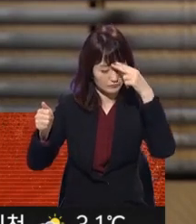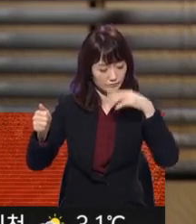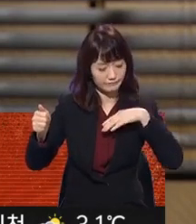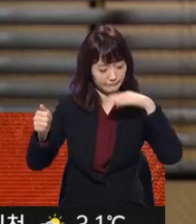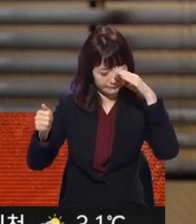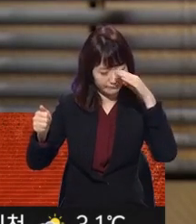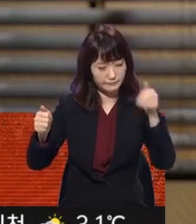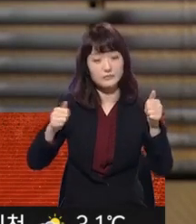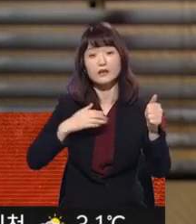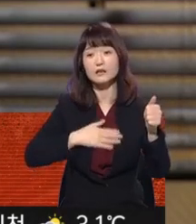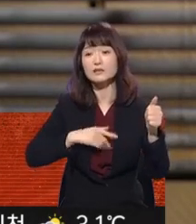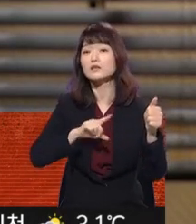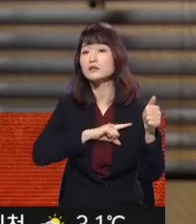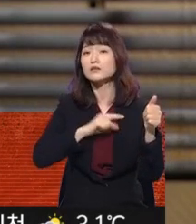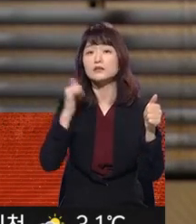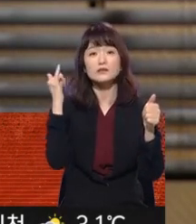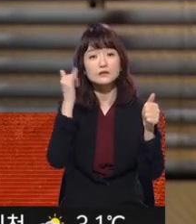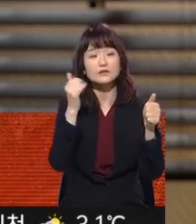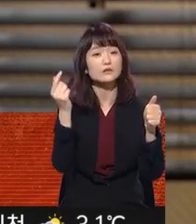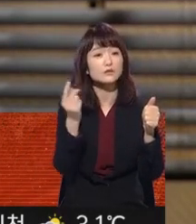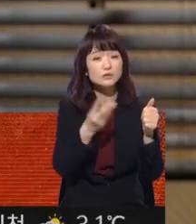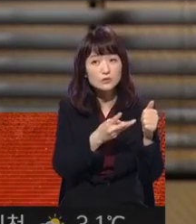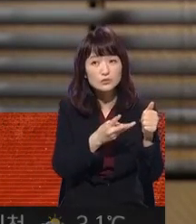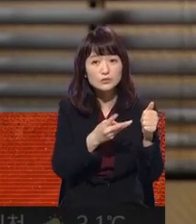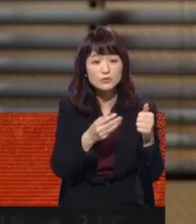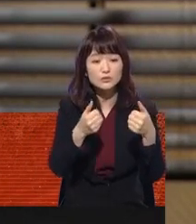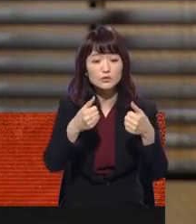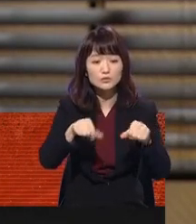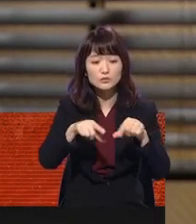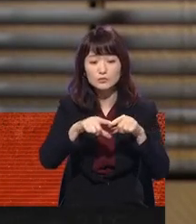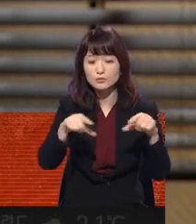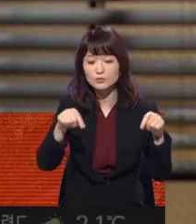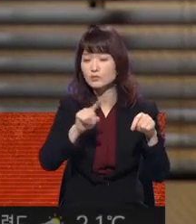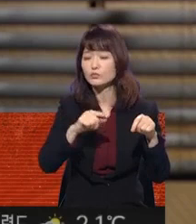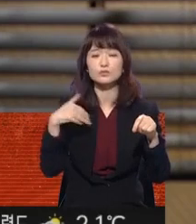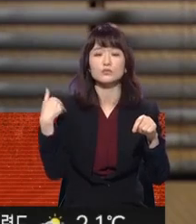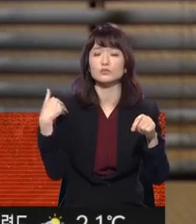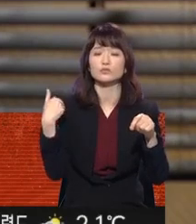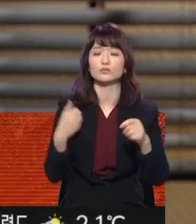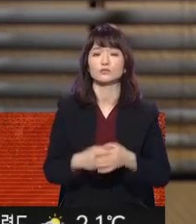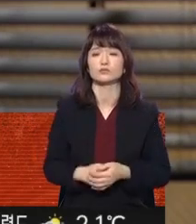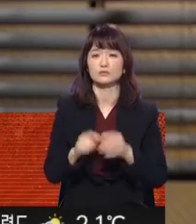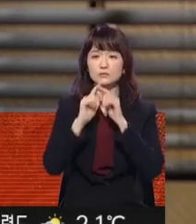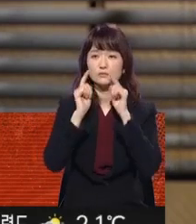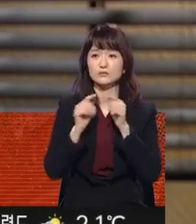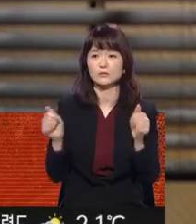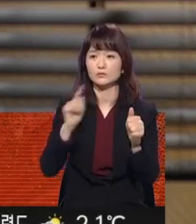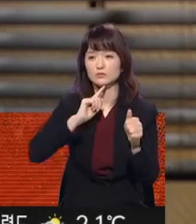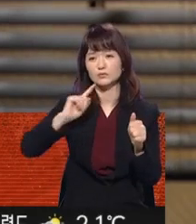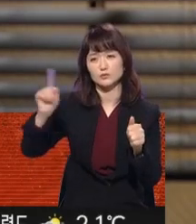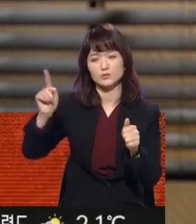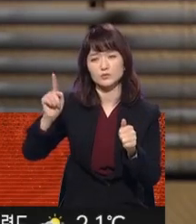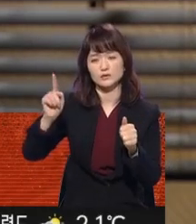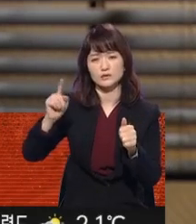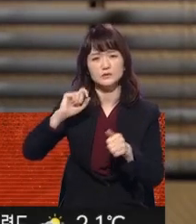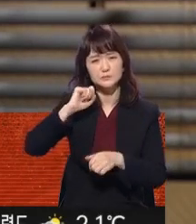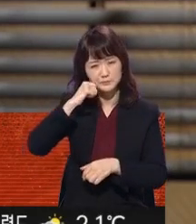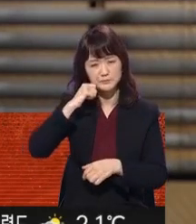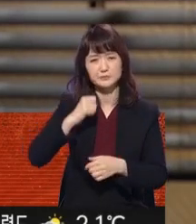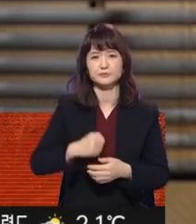주소도 연락 뭐 전화번호도 주민번호도 아는게 아무것도 없죠 그러니까 이제 민사소송을 제기하기도 난감한 상태라고